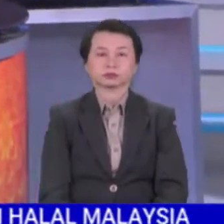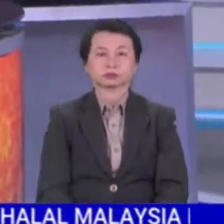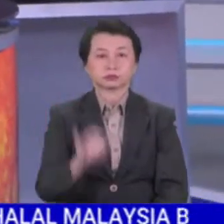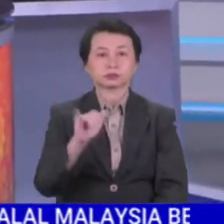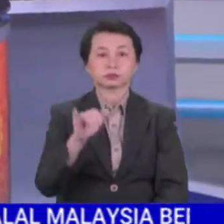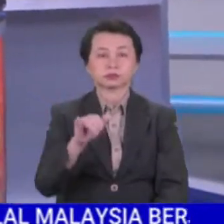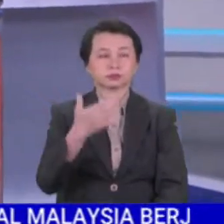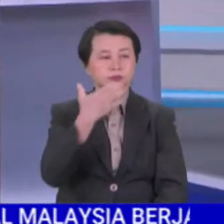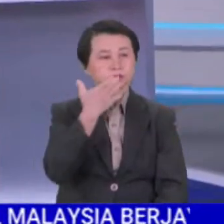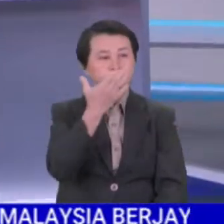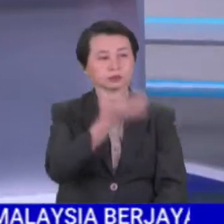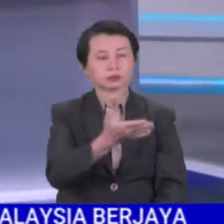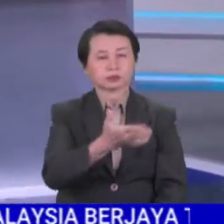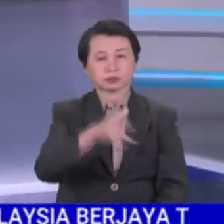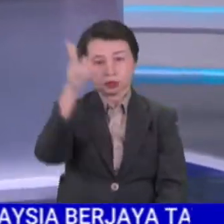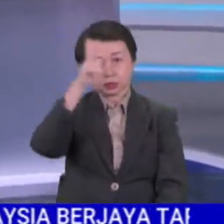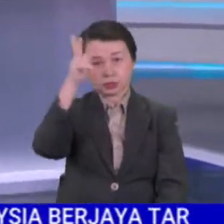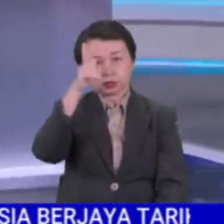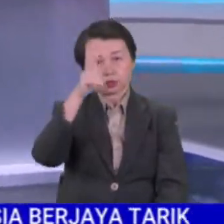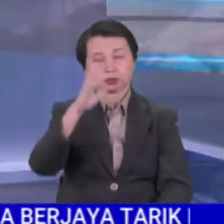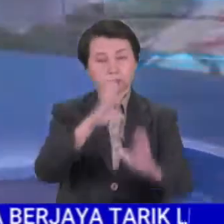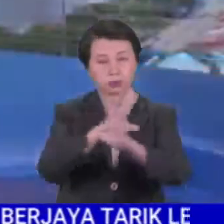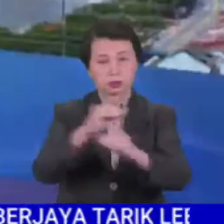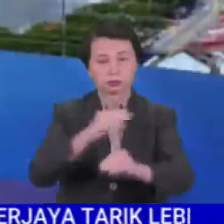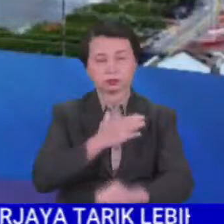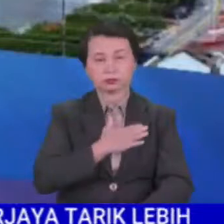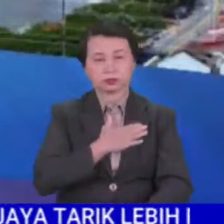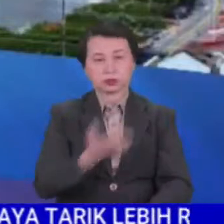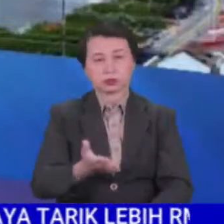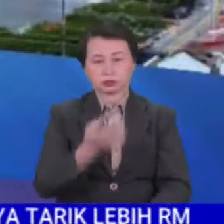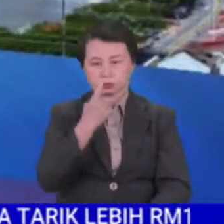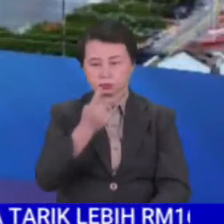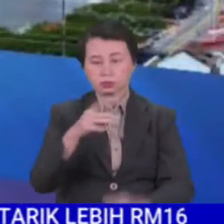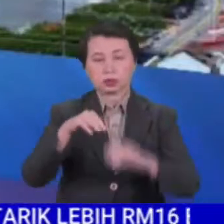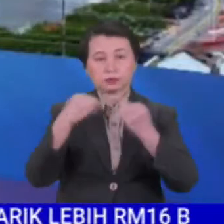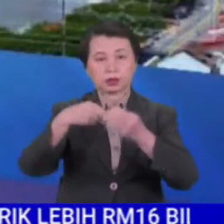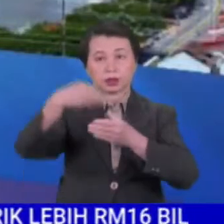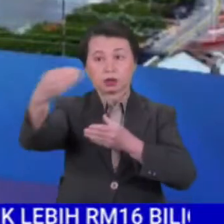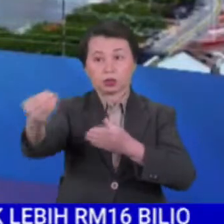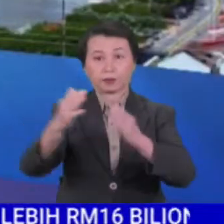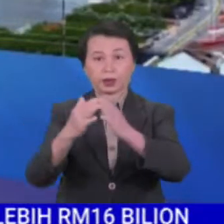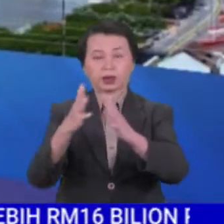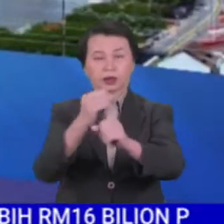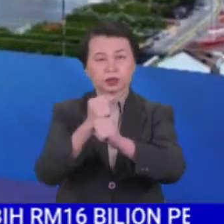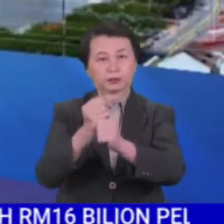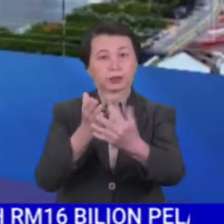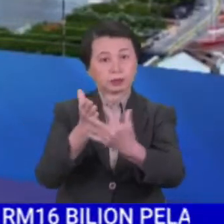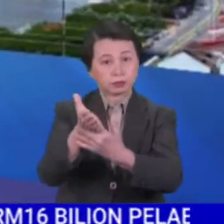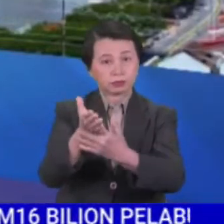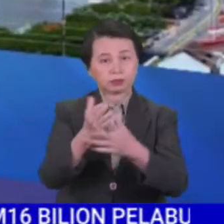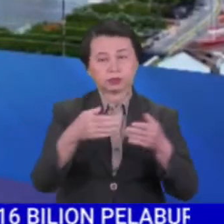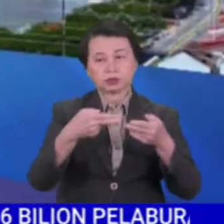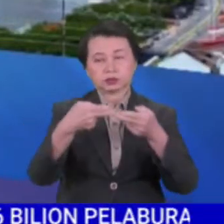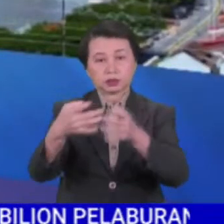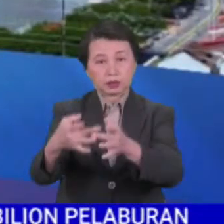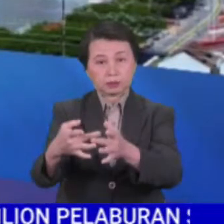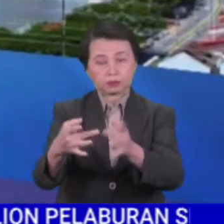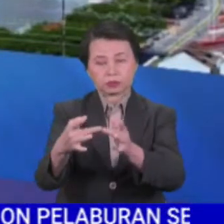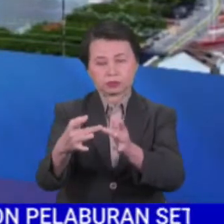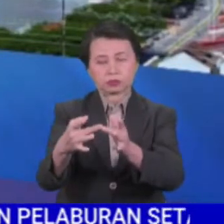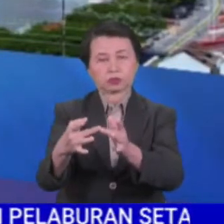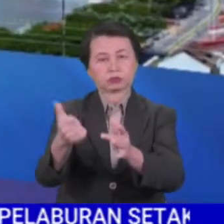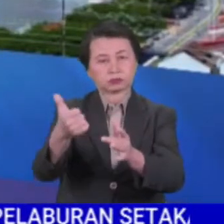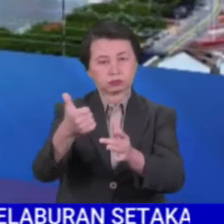Ya Sahih, terima kasih. Kerajaan negeri komited untuk memastikan masyarakat luar bandar mendapat akses kepada sambungan internet